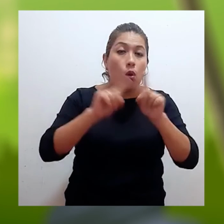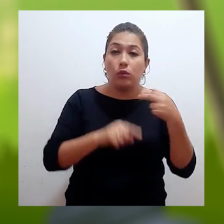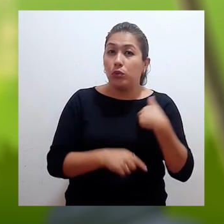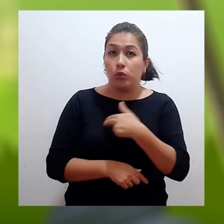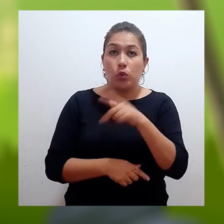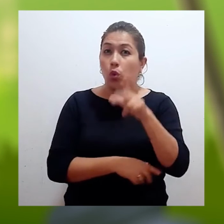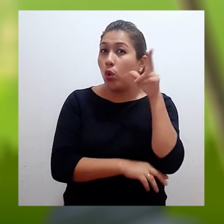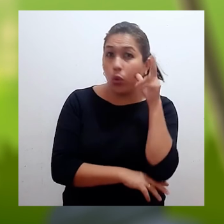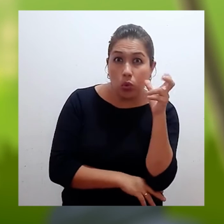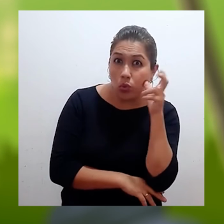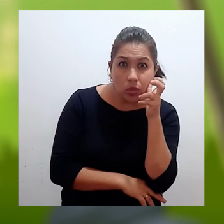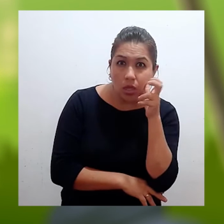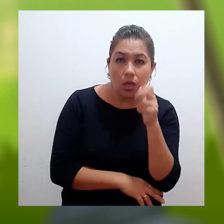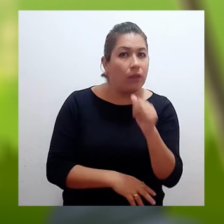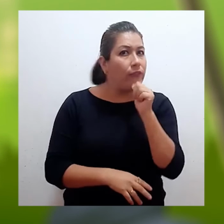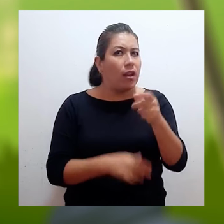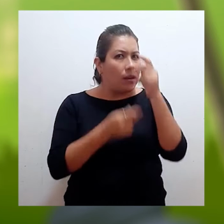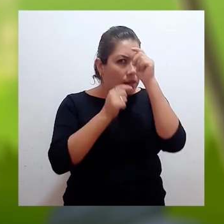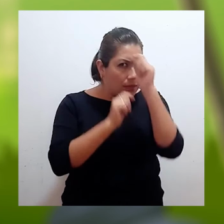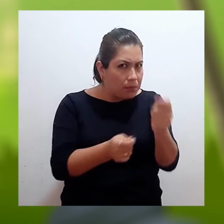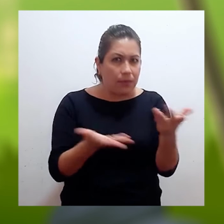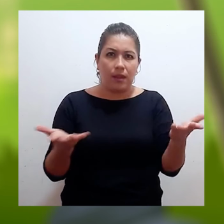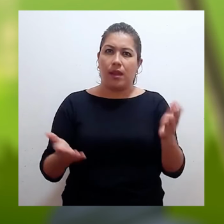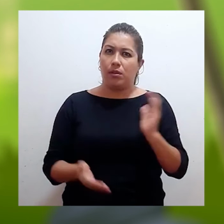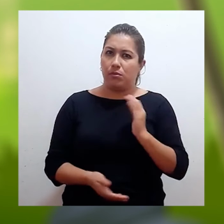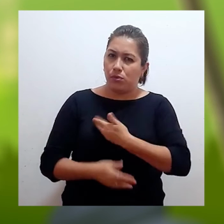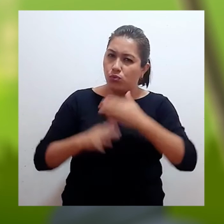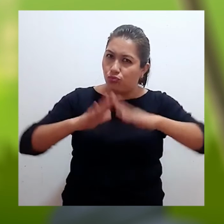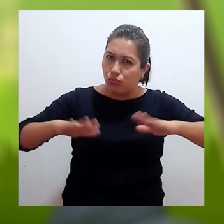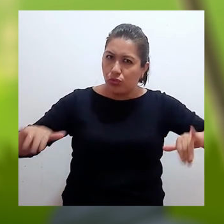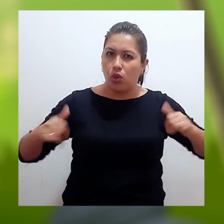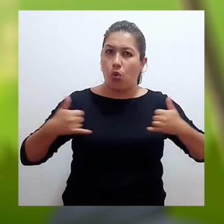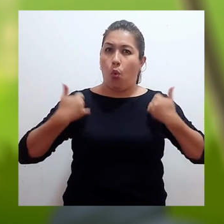nà respect tà gì gù, ì nò rì dè rì chò gù, rì nhu mà nhá bò bè rà tì.